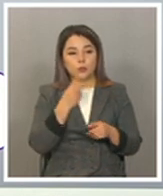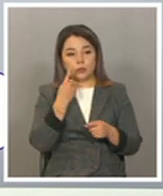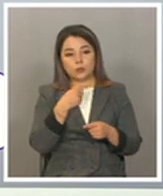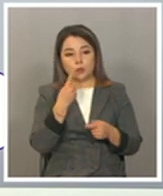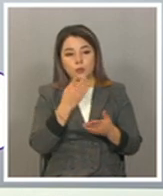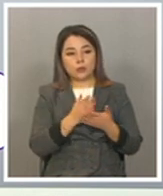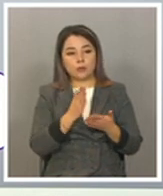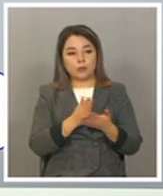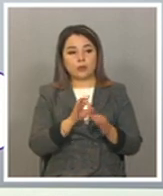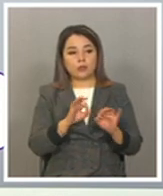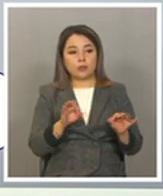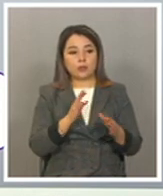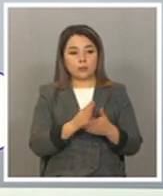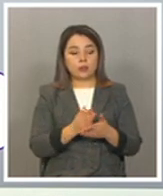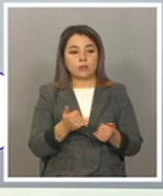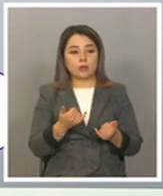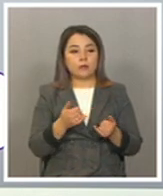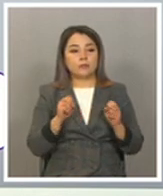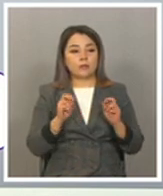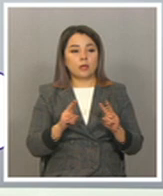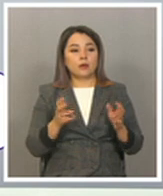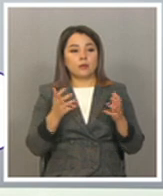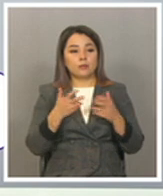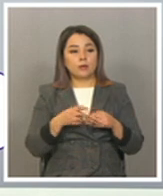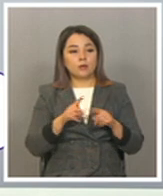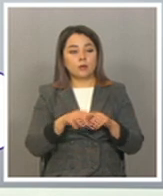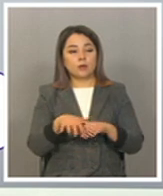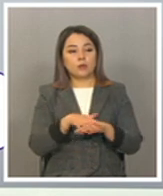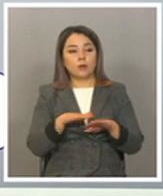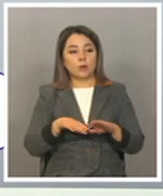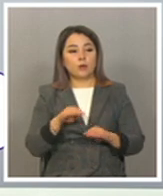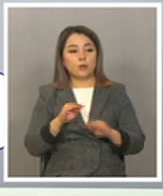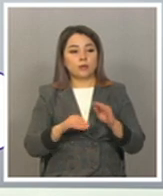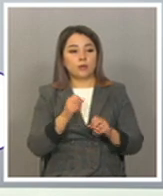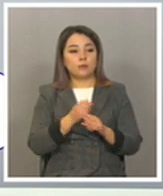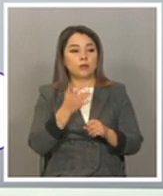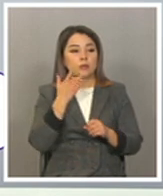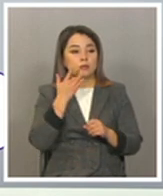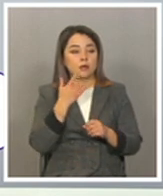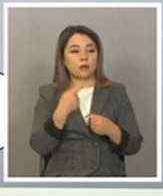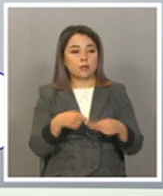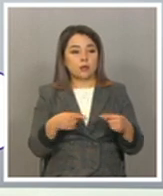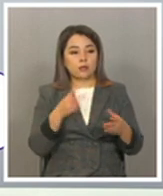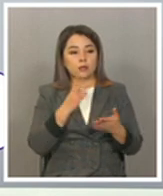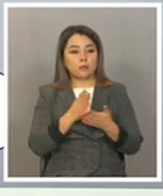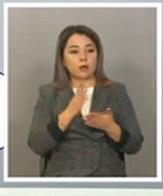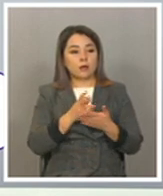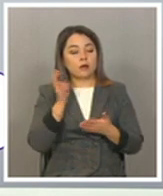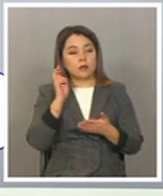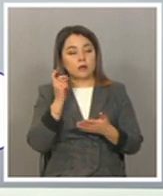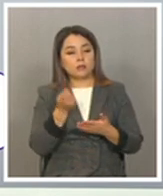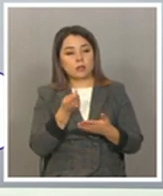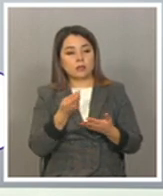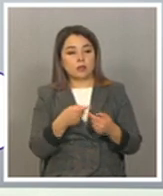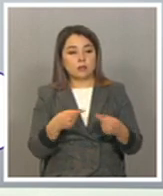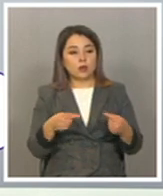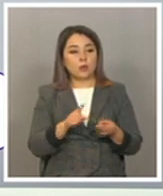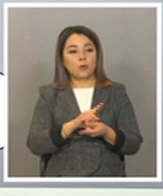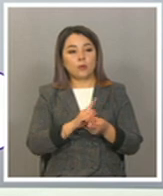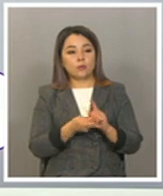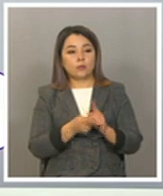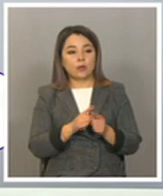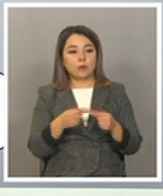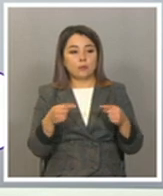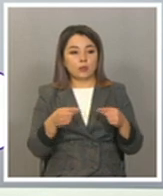Және топырақтың механикалық құрамы әркелікке келеді, және ондағы қарашірік мөлшерде соған сәйкес өзгереді. Яғни